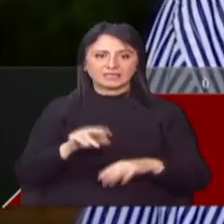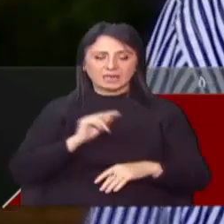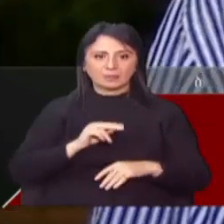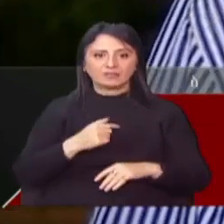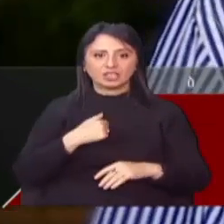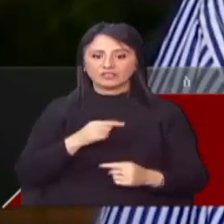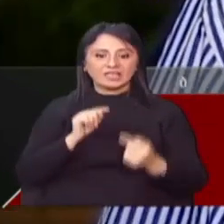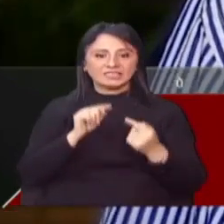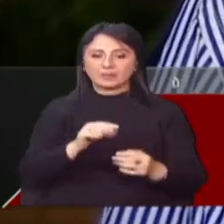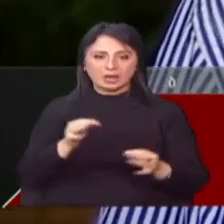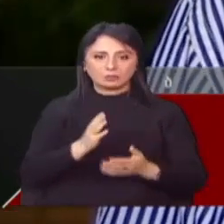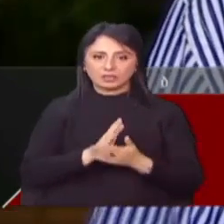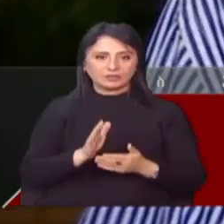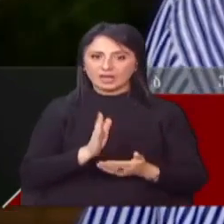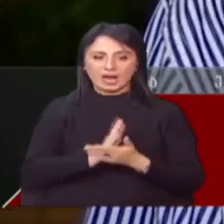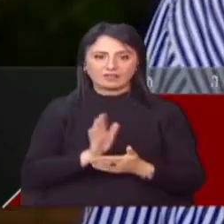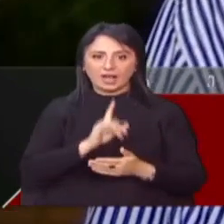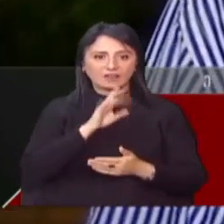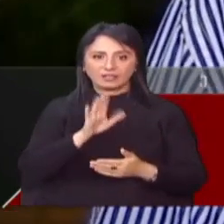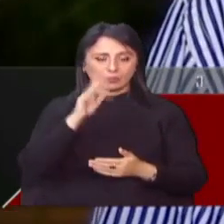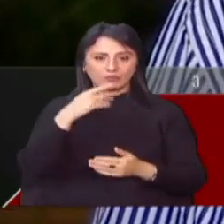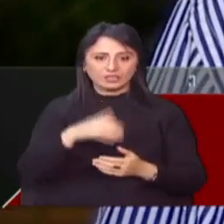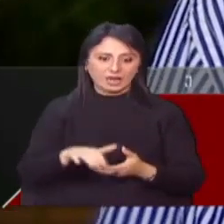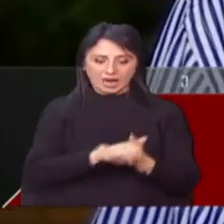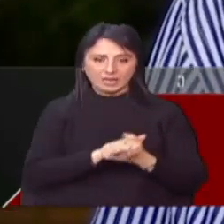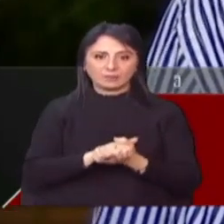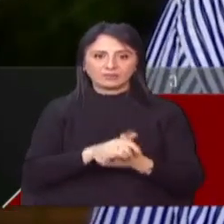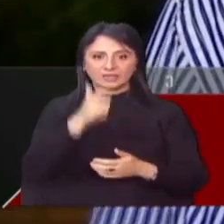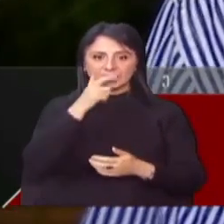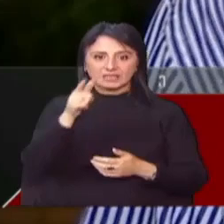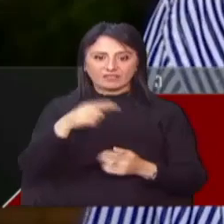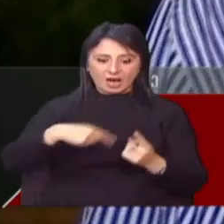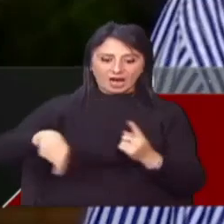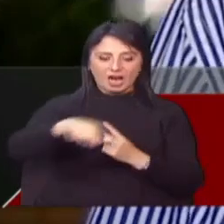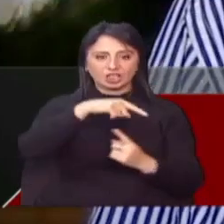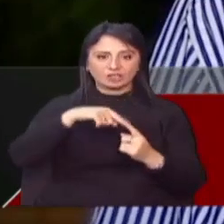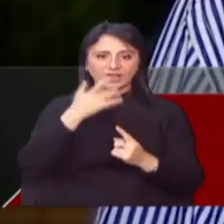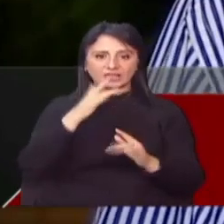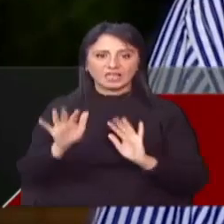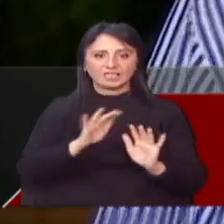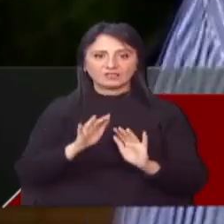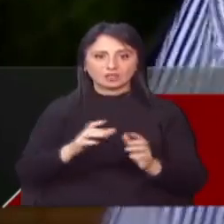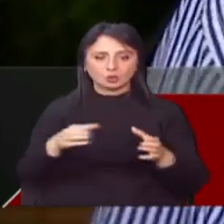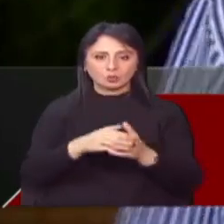ჩვენ წინამდები არც არასდროს არ ყოფილვართ, არც ვართ და არც ვიქნებით მომავალში ერთიანობის და მიხეილ სააკაშვილის გარშემო ნაციონალური მოძრაობის გუნდის გაერთიანების.